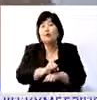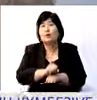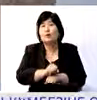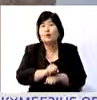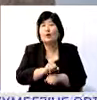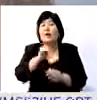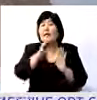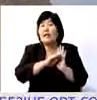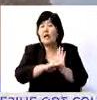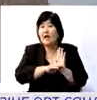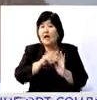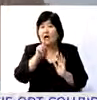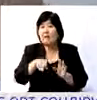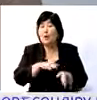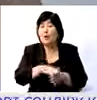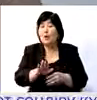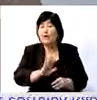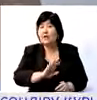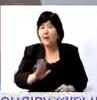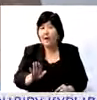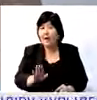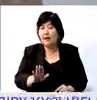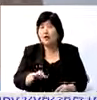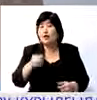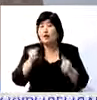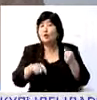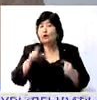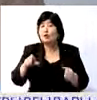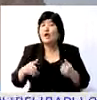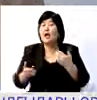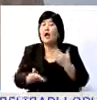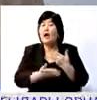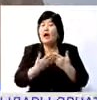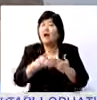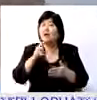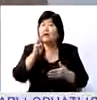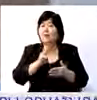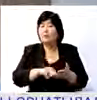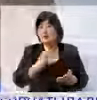тоқтау талабын орындамаған жүргізушілерге де айыппұл көрілді.